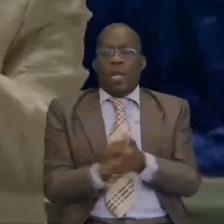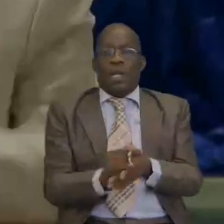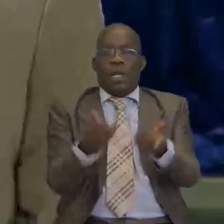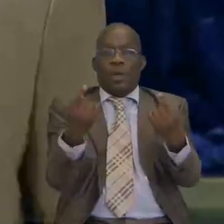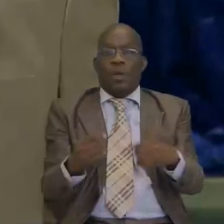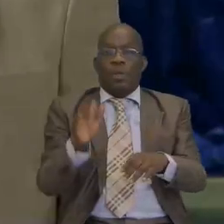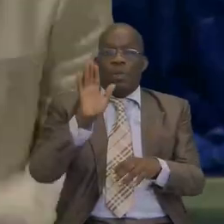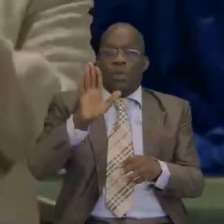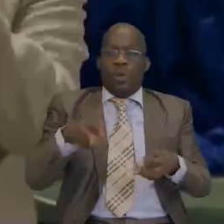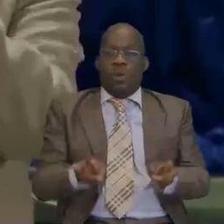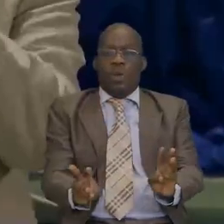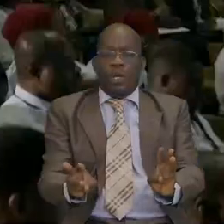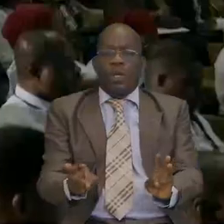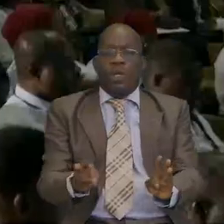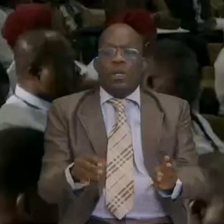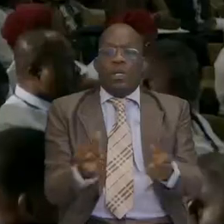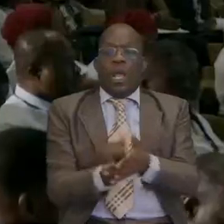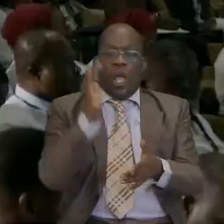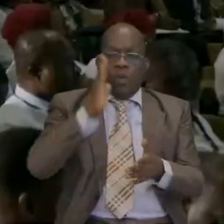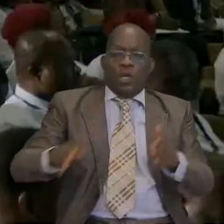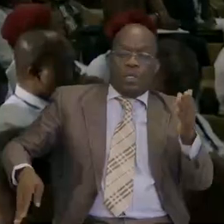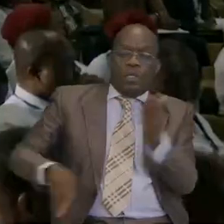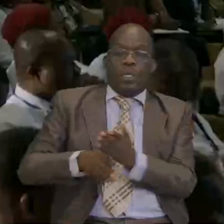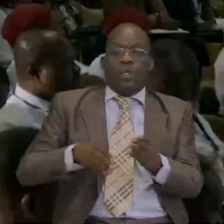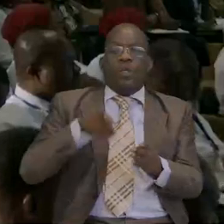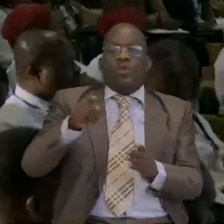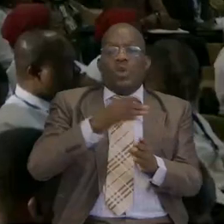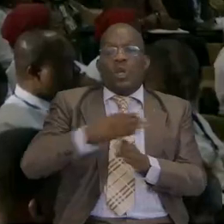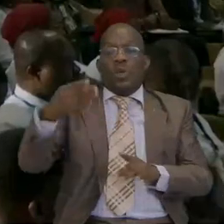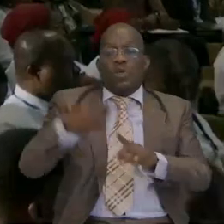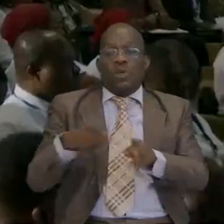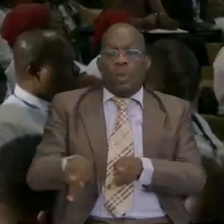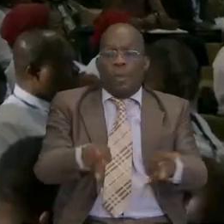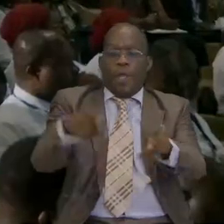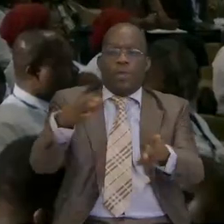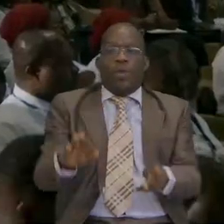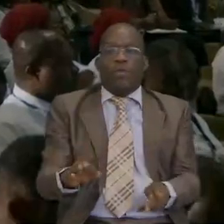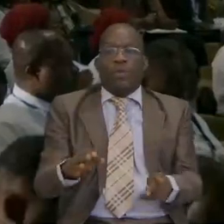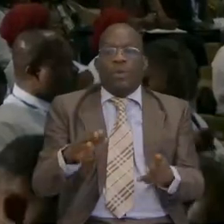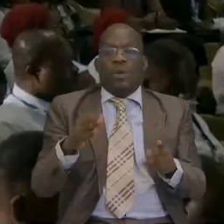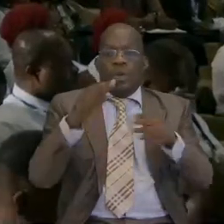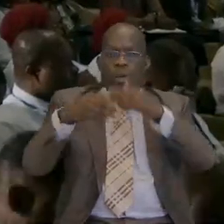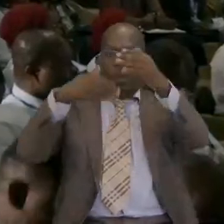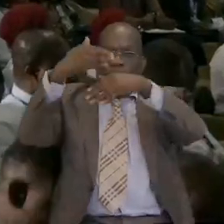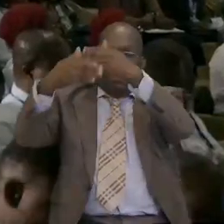toi, qui pourrait te renvoyer, te chasser du chemin du progrès.